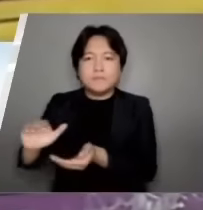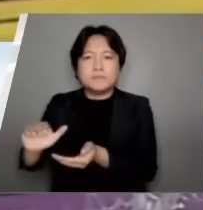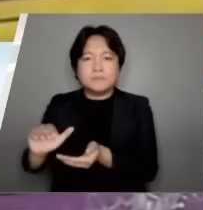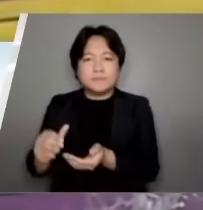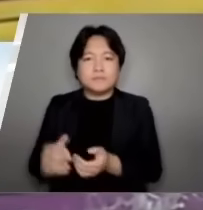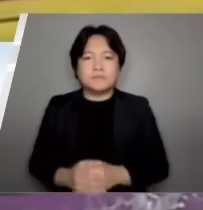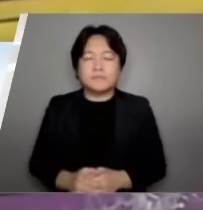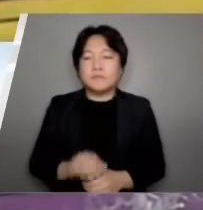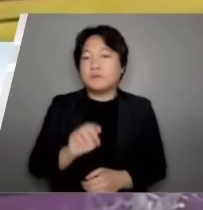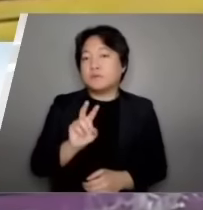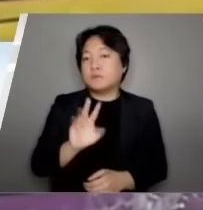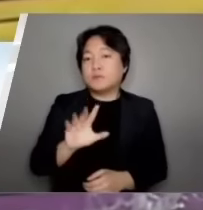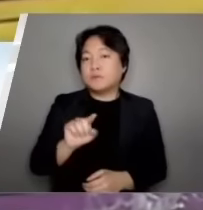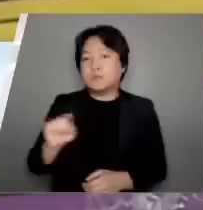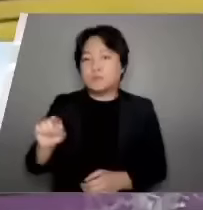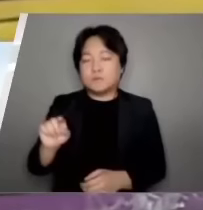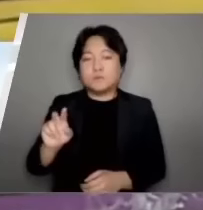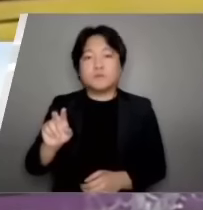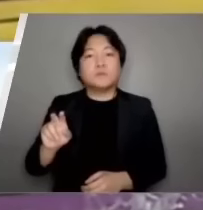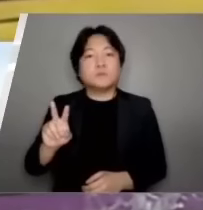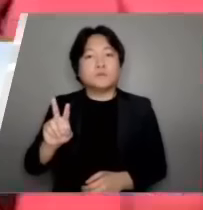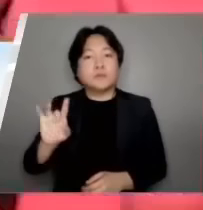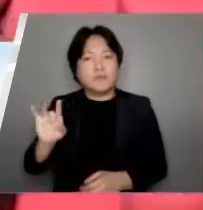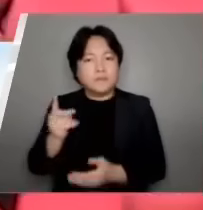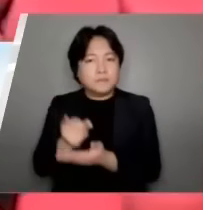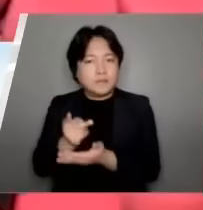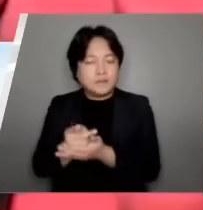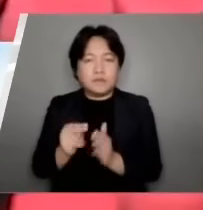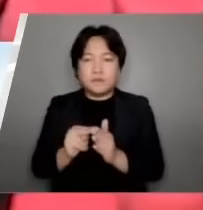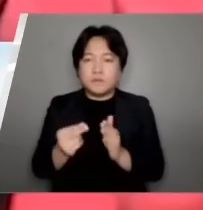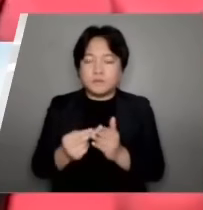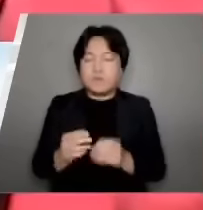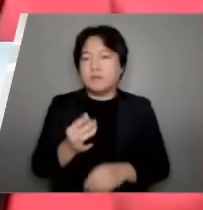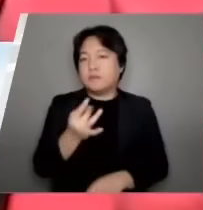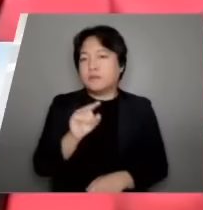notebook, 18 to 40 pesos ang notepad, 8